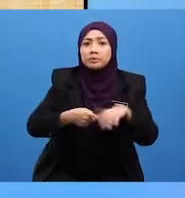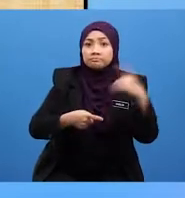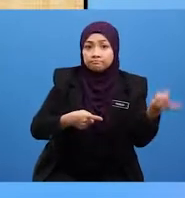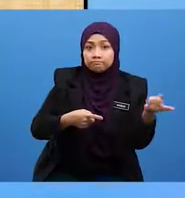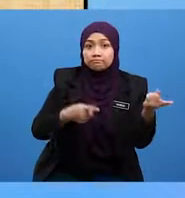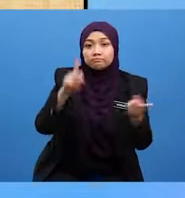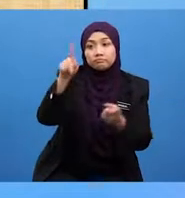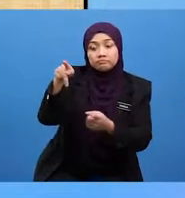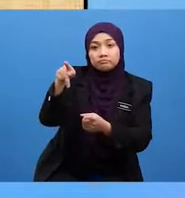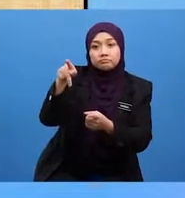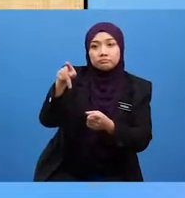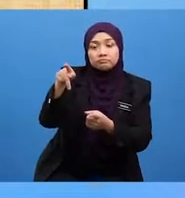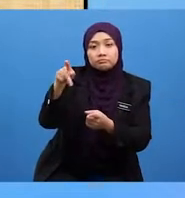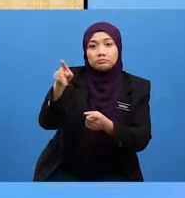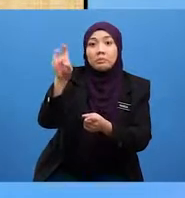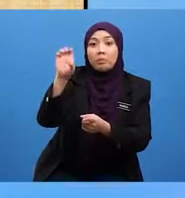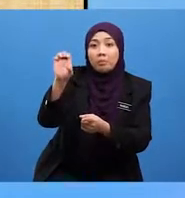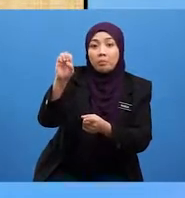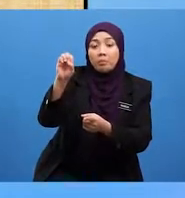polietilena, polipropilena,